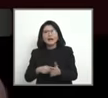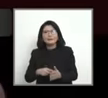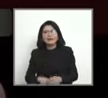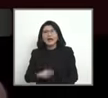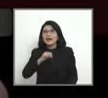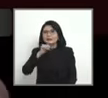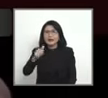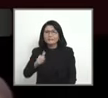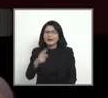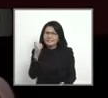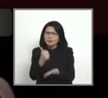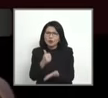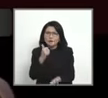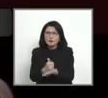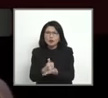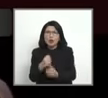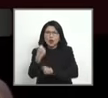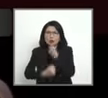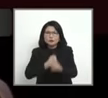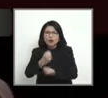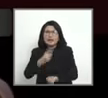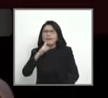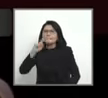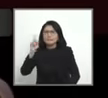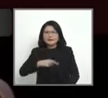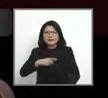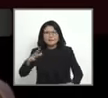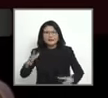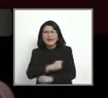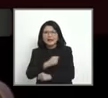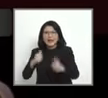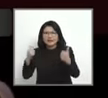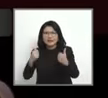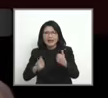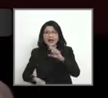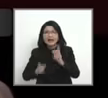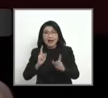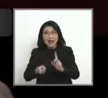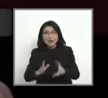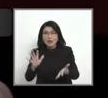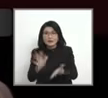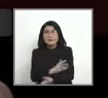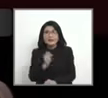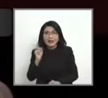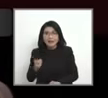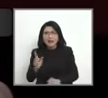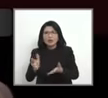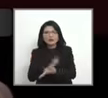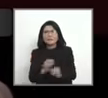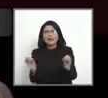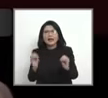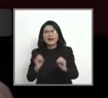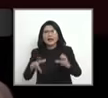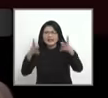Diel dan lain sebagainya artinya memang tidak mudah kalau misal kemudian nanti ada pasal di undang-undang pemilu ee diminta untuk